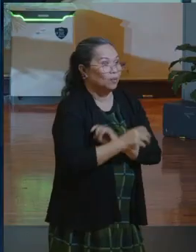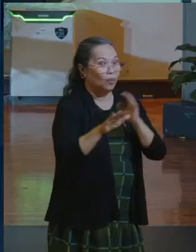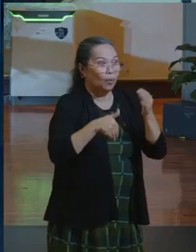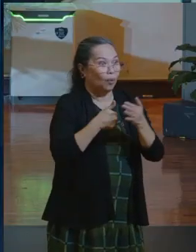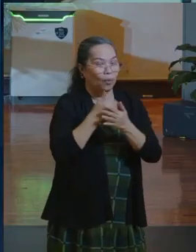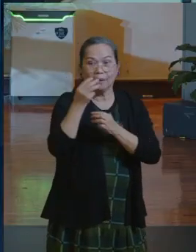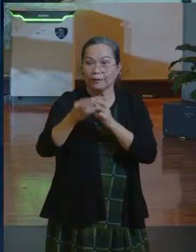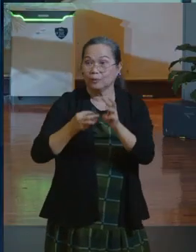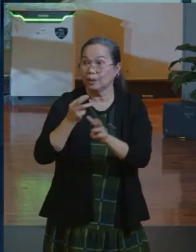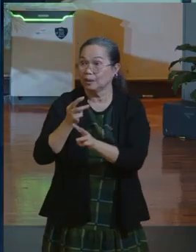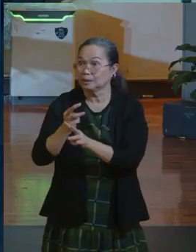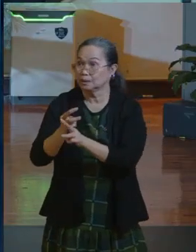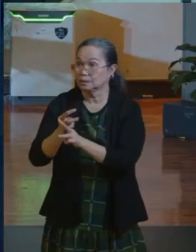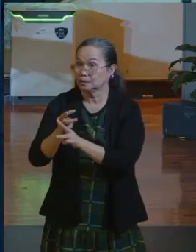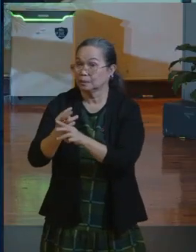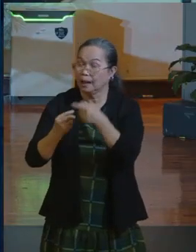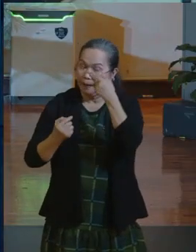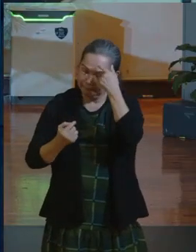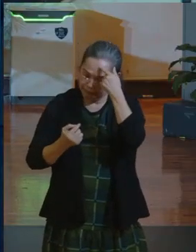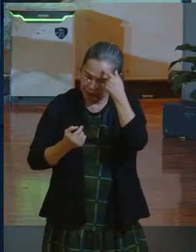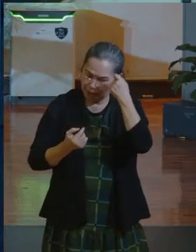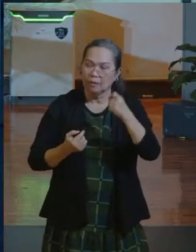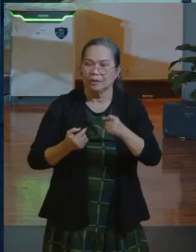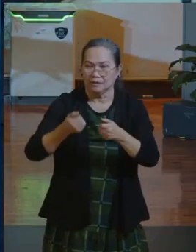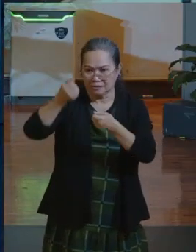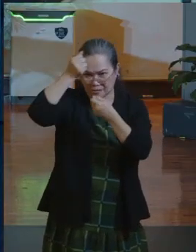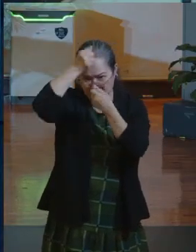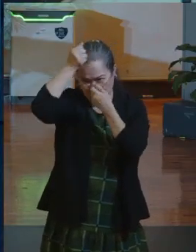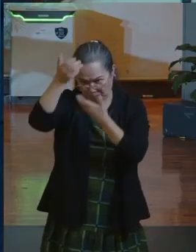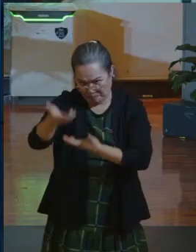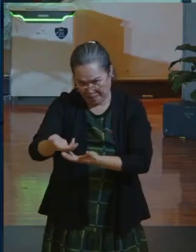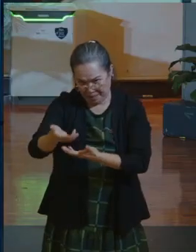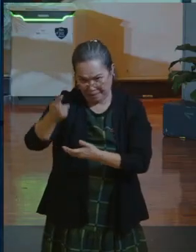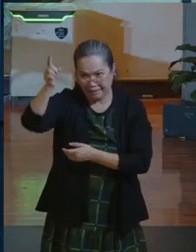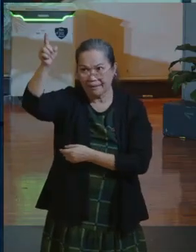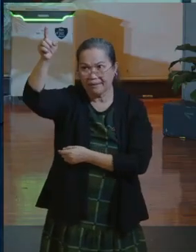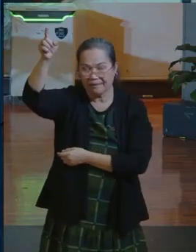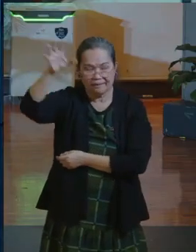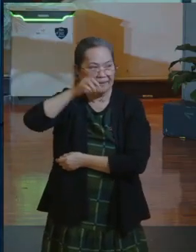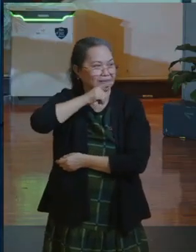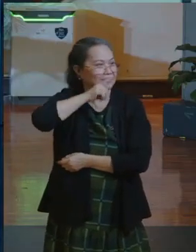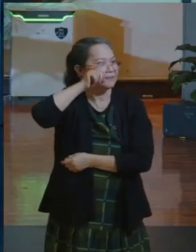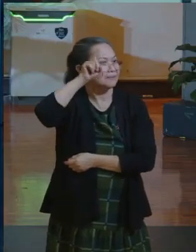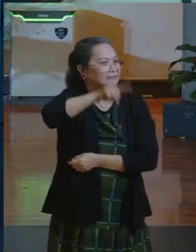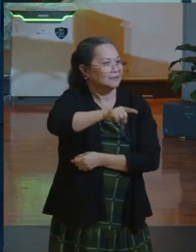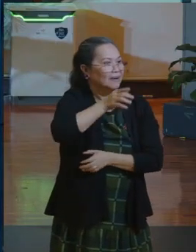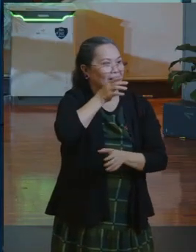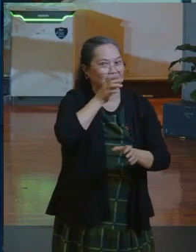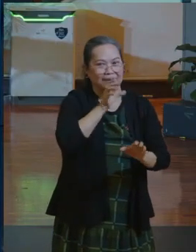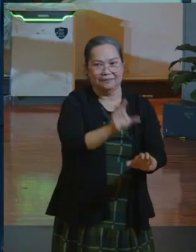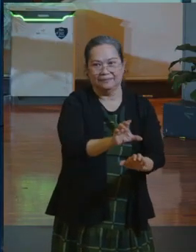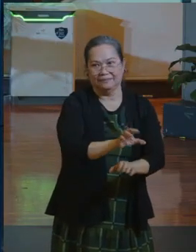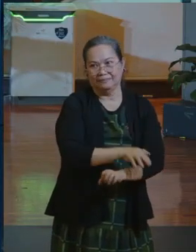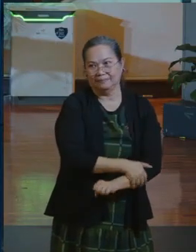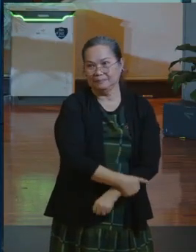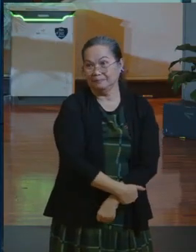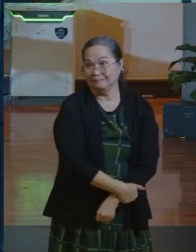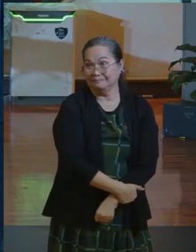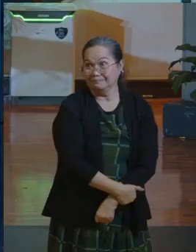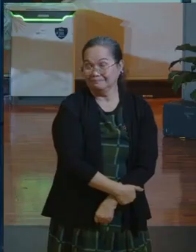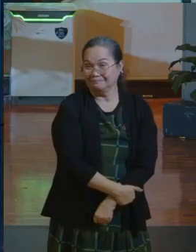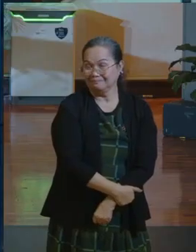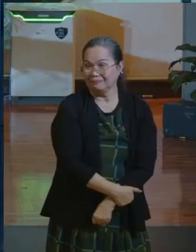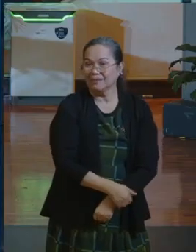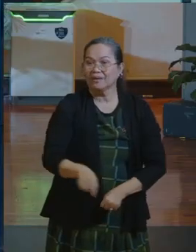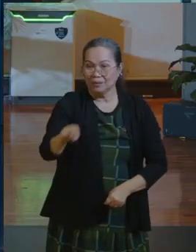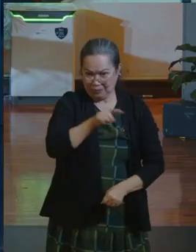mundo dahil sa kanilang pagsunod sa pagsugo ng Panginoon. Maglig